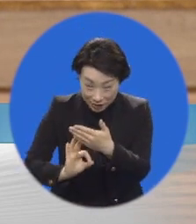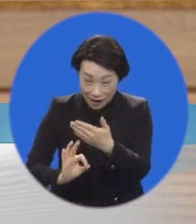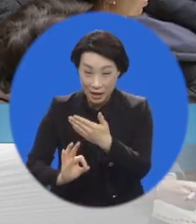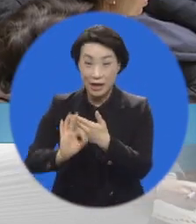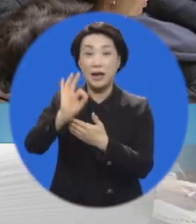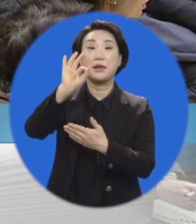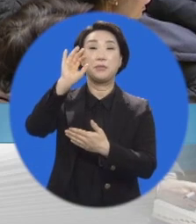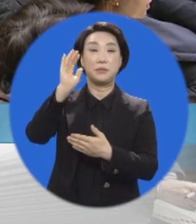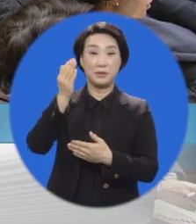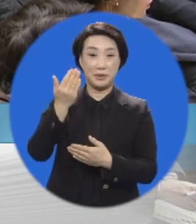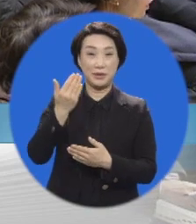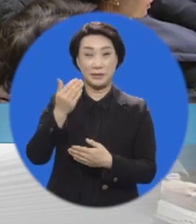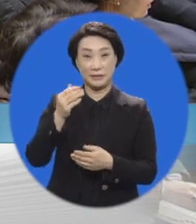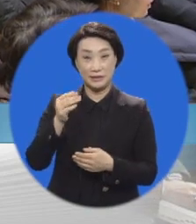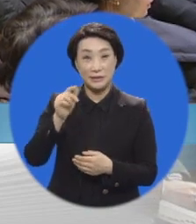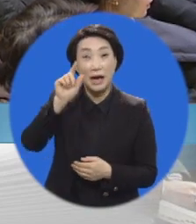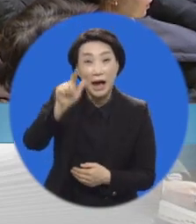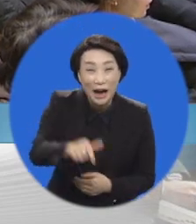아침이 되니